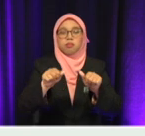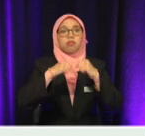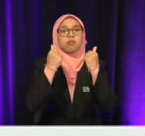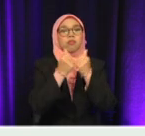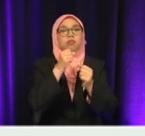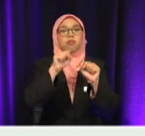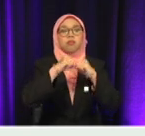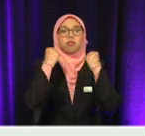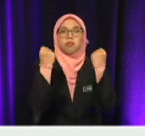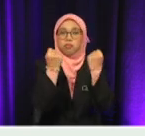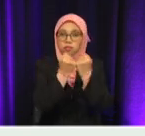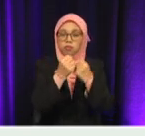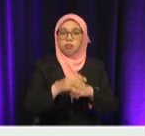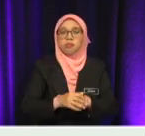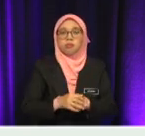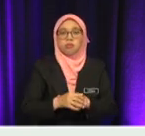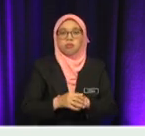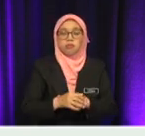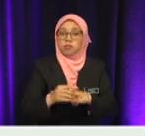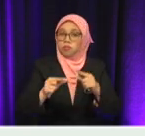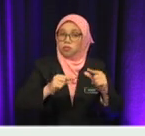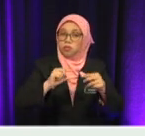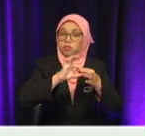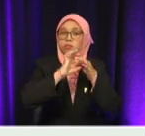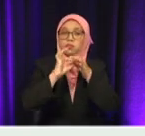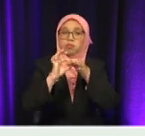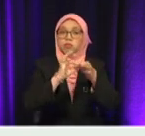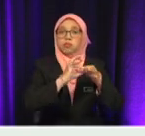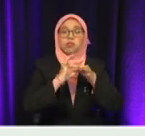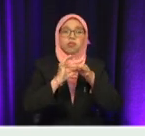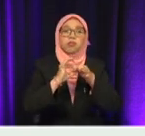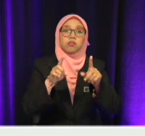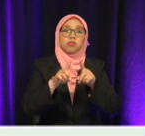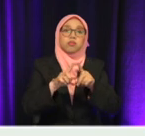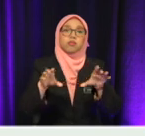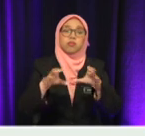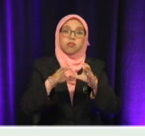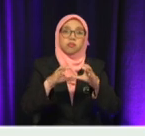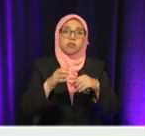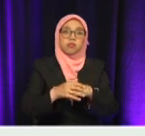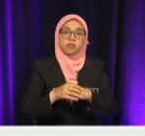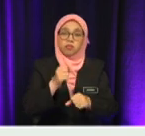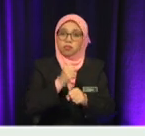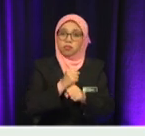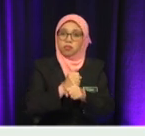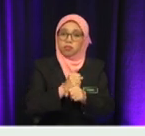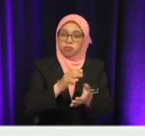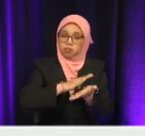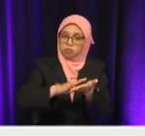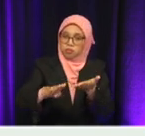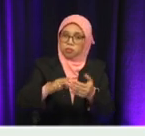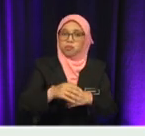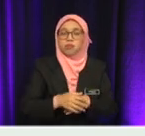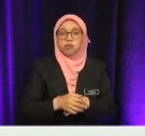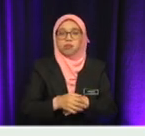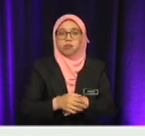gotong royong membersihkan ruang taska. Perkataan gotong royong itu juga sudah menunjukkan bahawa ini ialah aktiviti